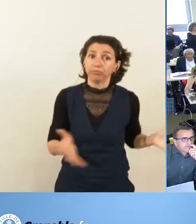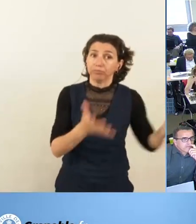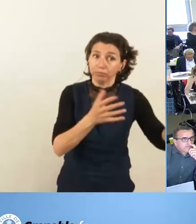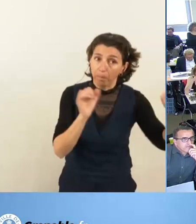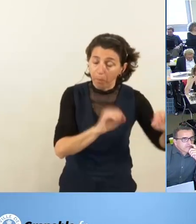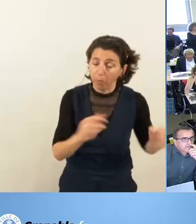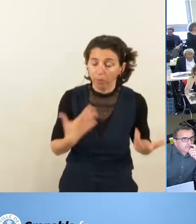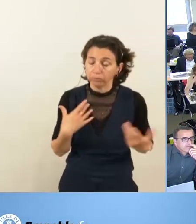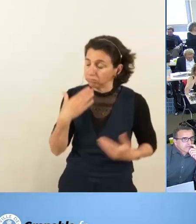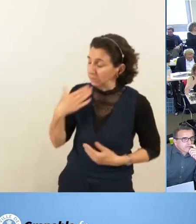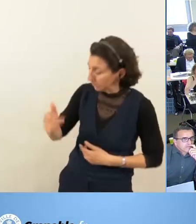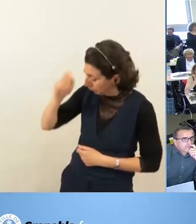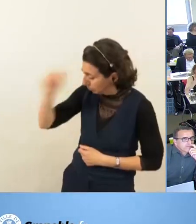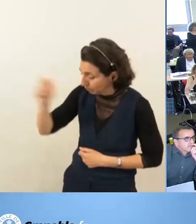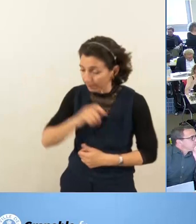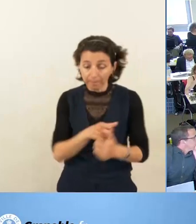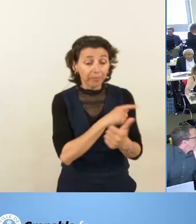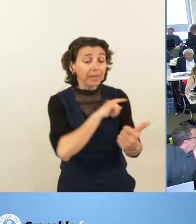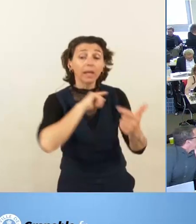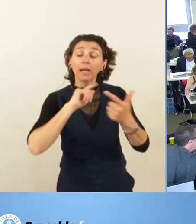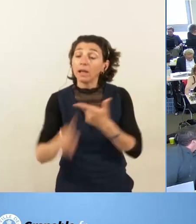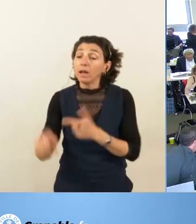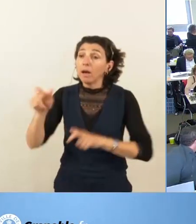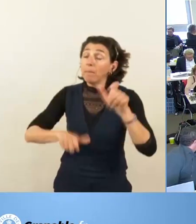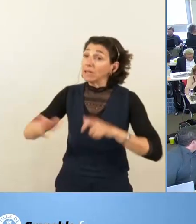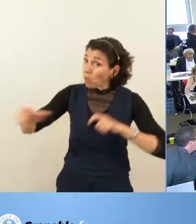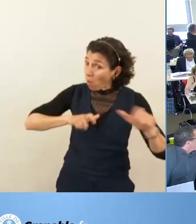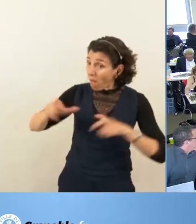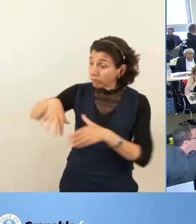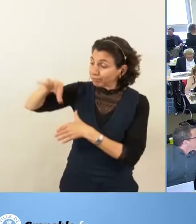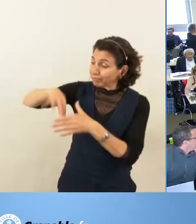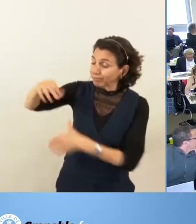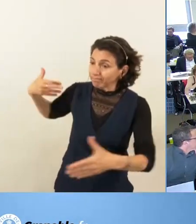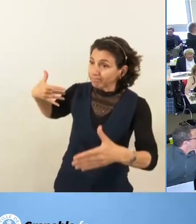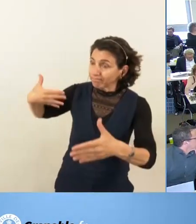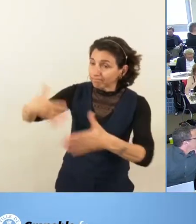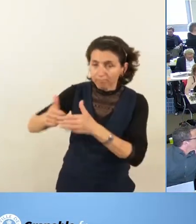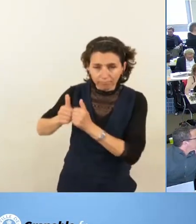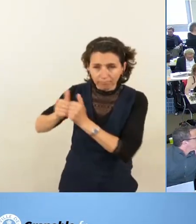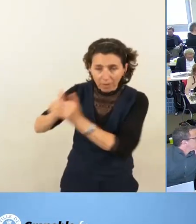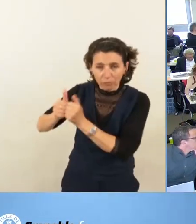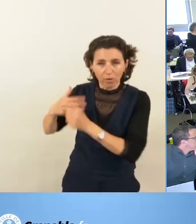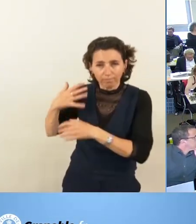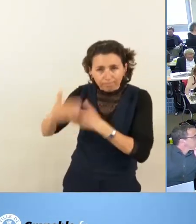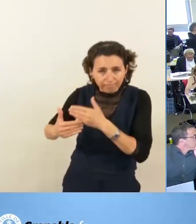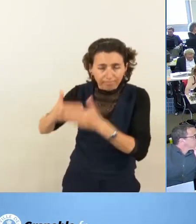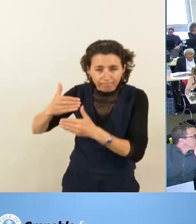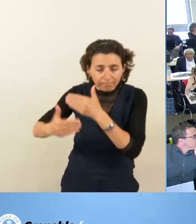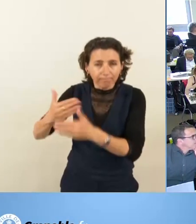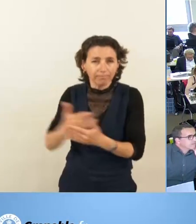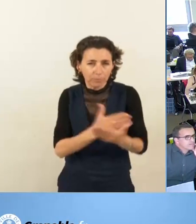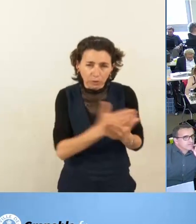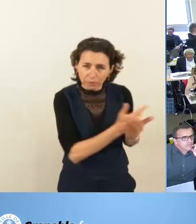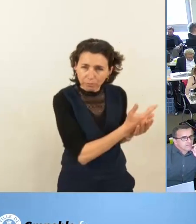remercier et saluer l'ensemble des collègues élus avec lesquels j'ai pu œuvrer nous avons pu avancer collectivement sur de nombreux projets et